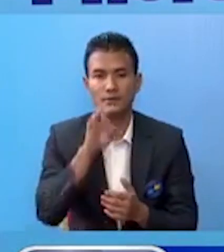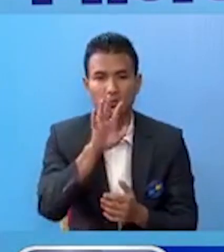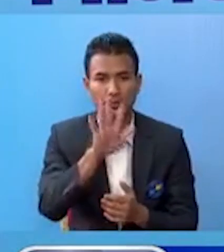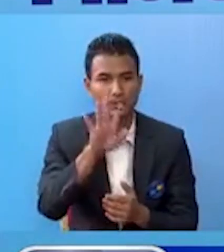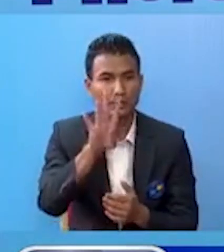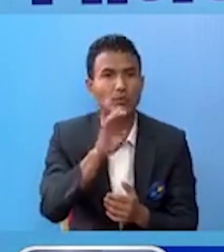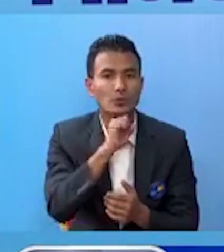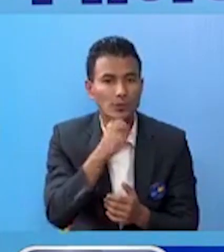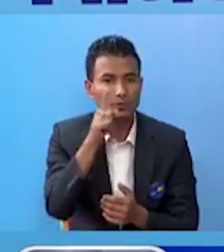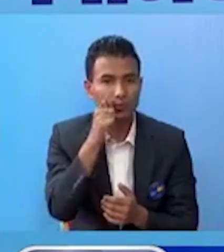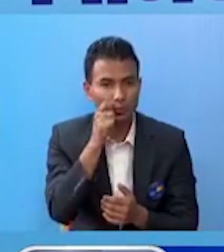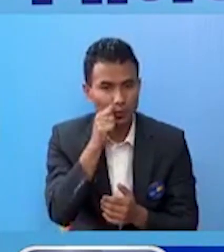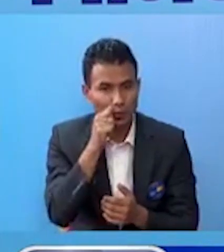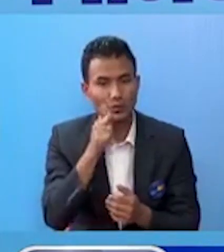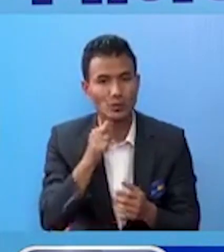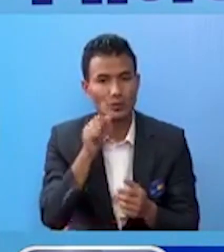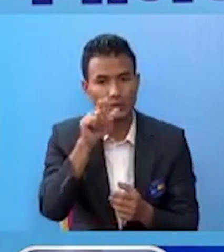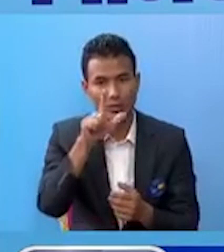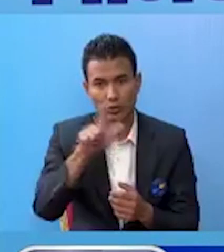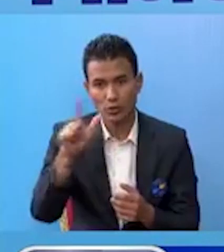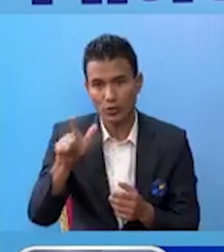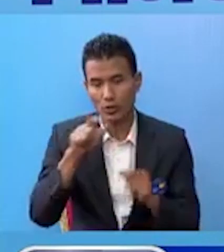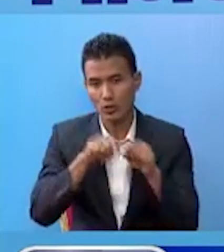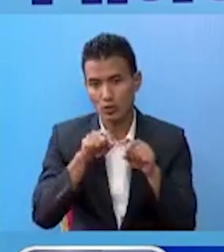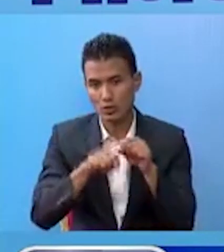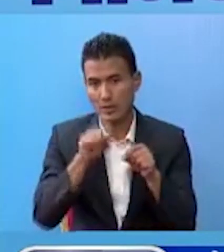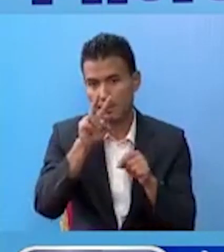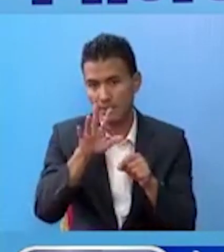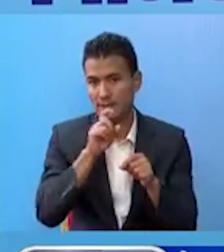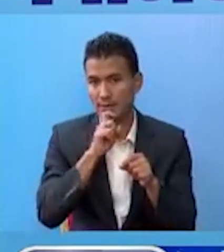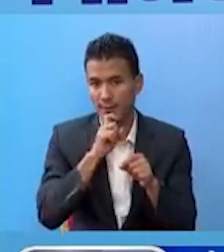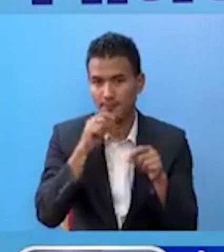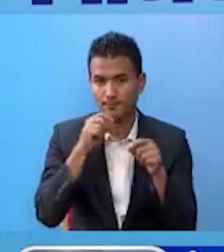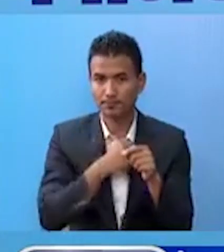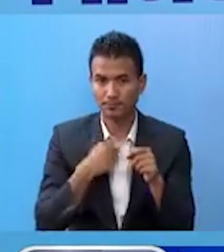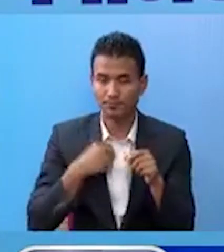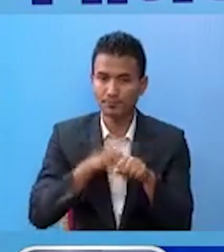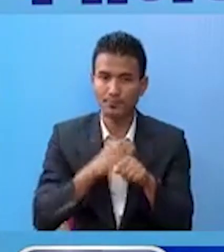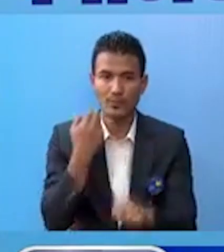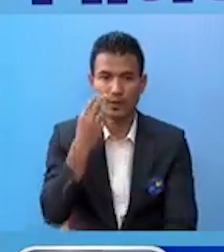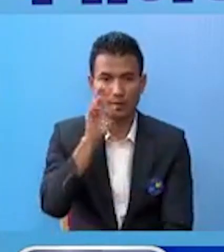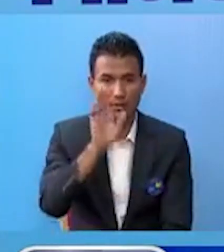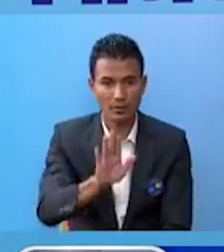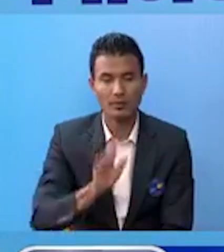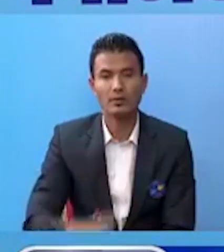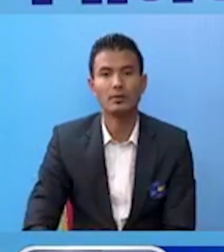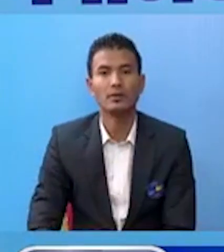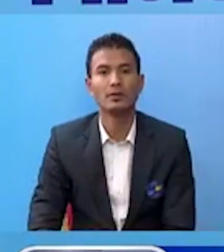54 वर्षका एक पुरुषको 77 आषाढ 25 गते उपचारको क्रममा निधन भएको छ।